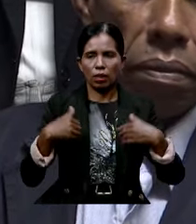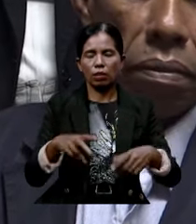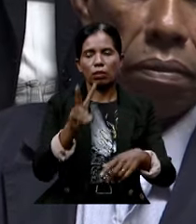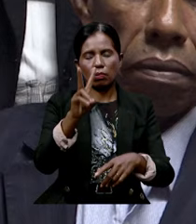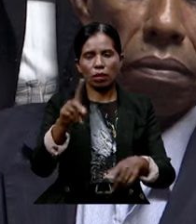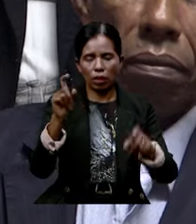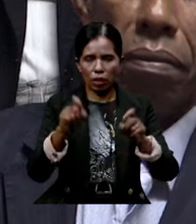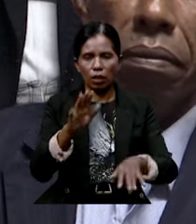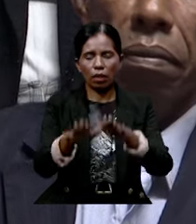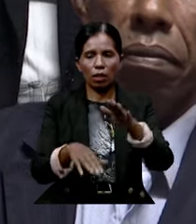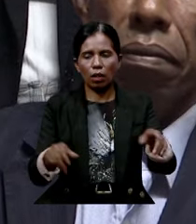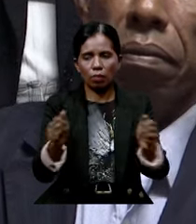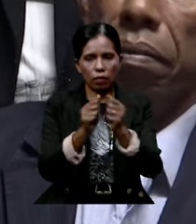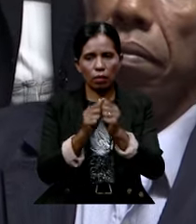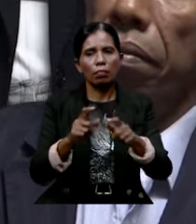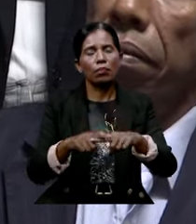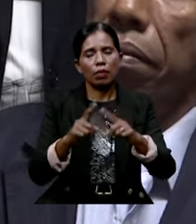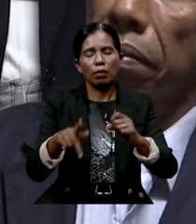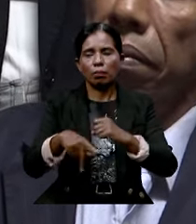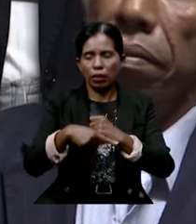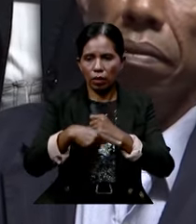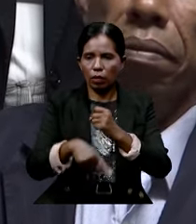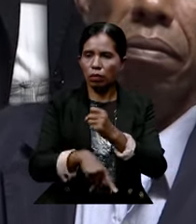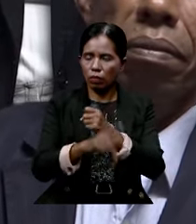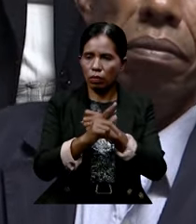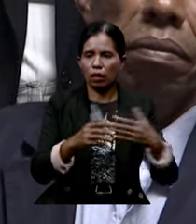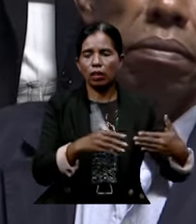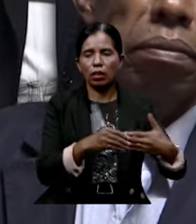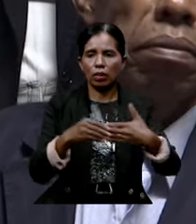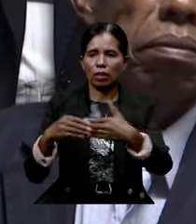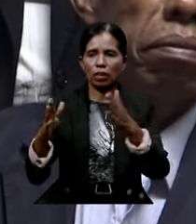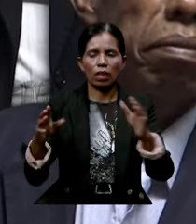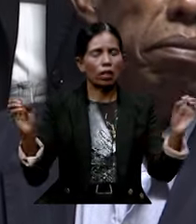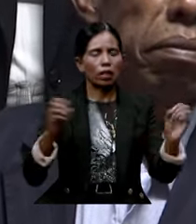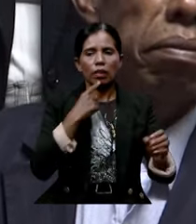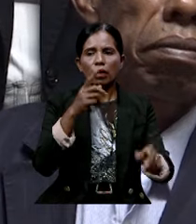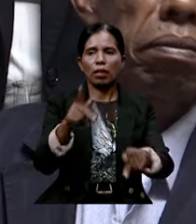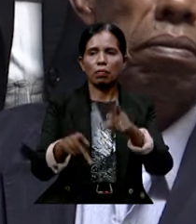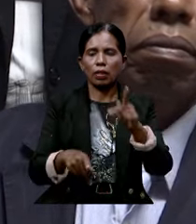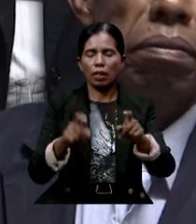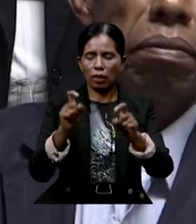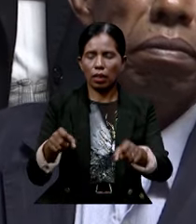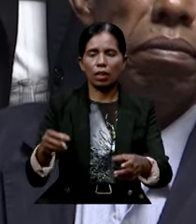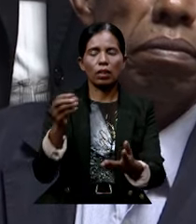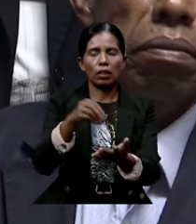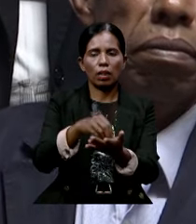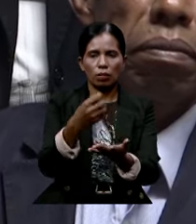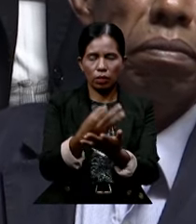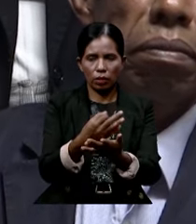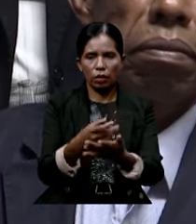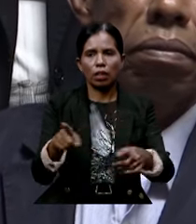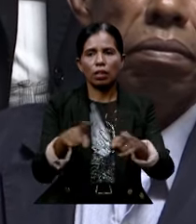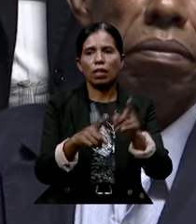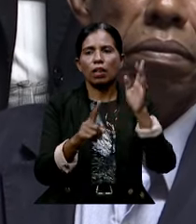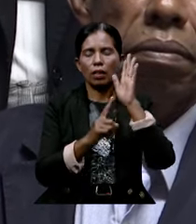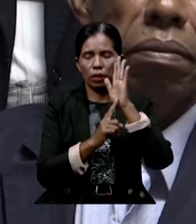hamutu mai be partido kunto ni lideransa superior la obria ema kala tinggi se hatama lai ana san fosai